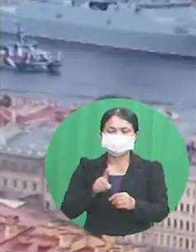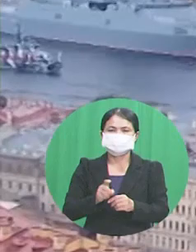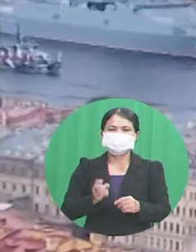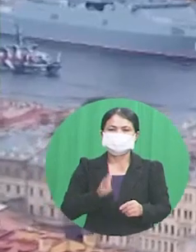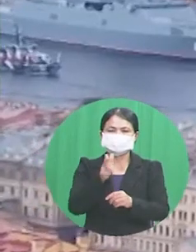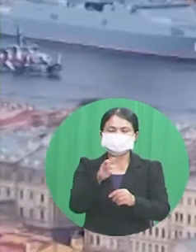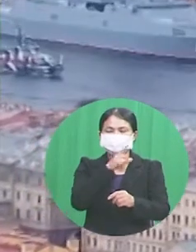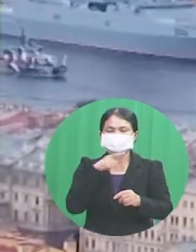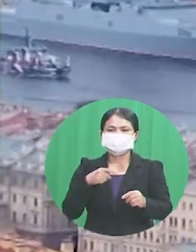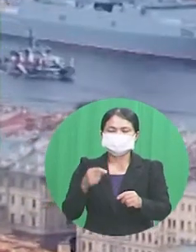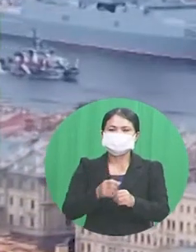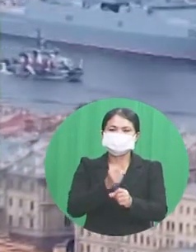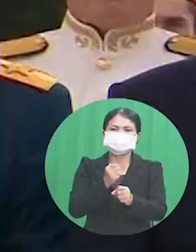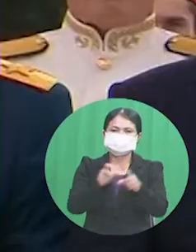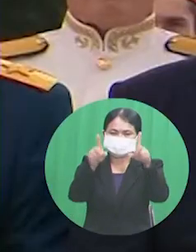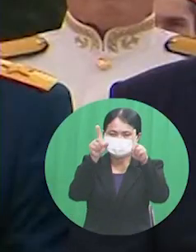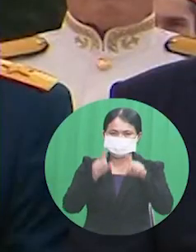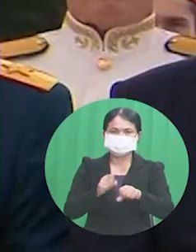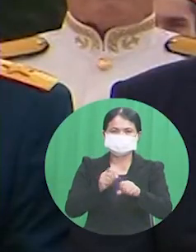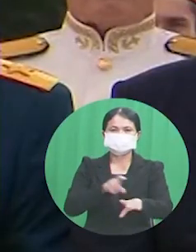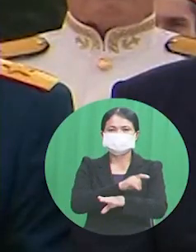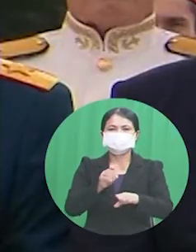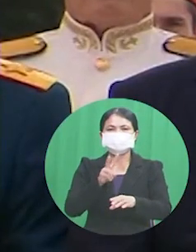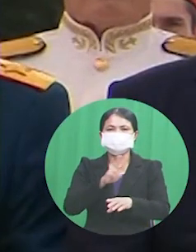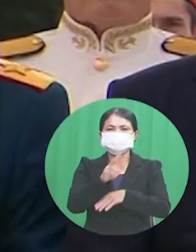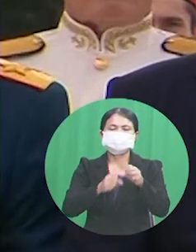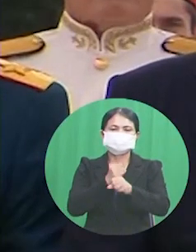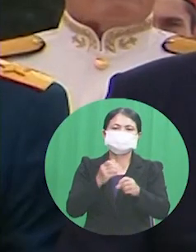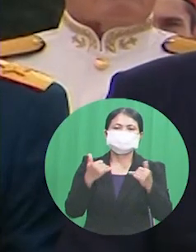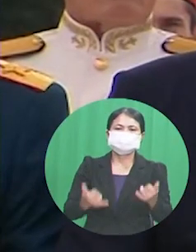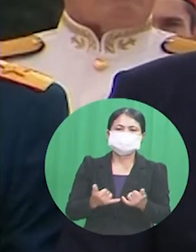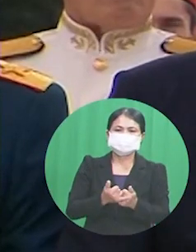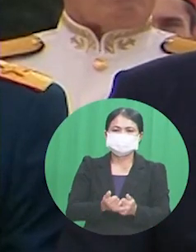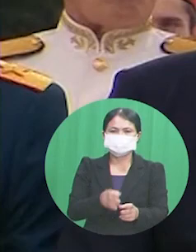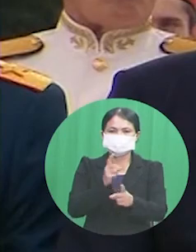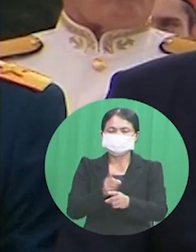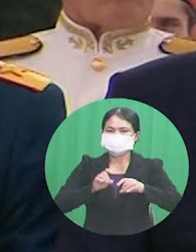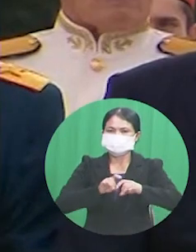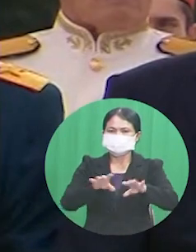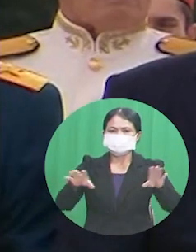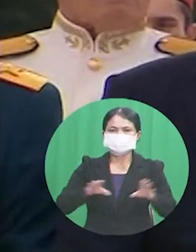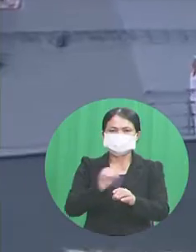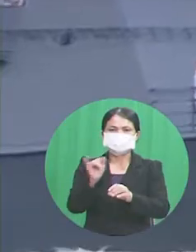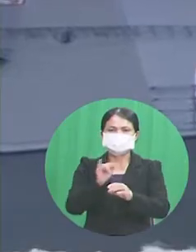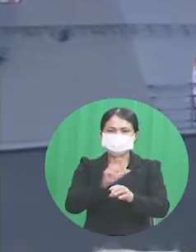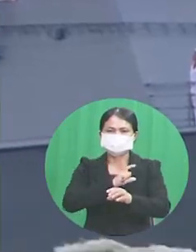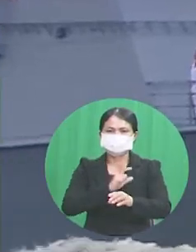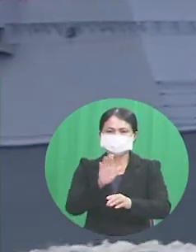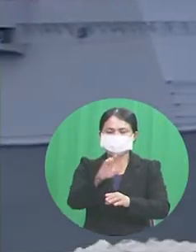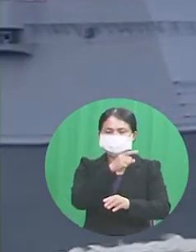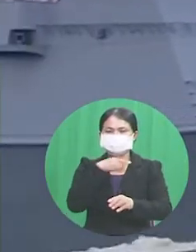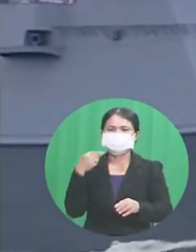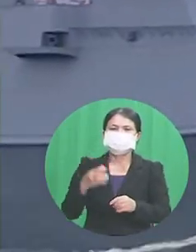ដែលរុស្ស៊ីបាននឹងកំពុងធ្វើតេស្តសាកល្បងអស់ពេលជាង2ឆ្នាំមកនេះដែលនឹងត្រូវដាក់ពង្រាយដើម្បីធានាសន្តិសុខរបស់រុ